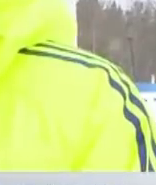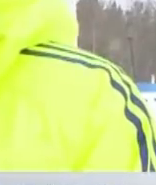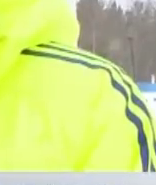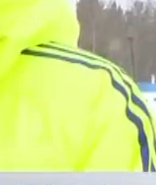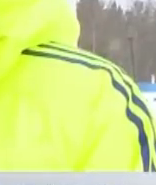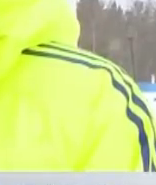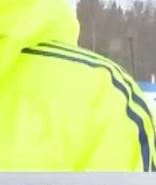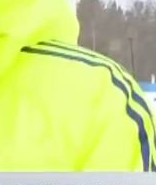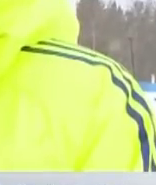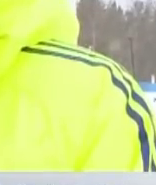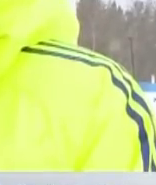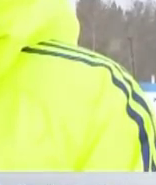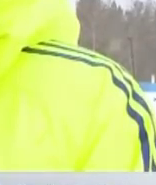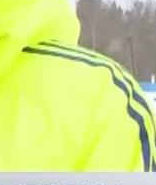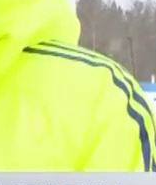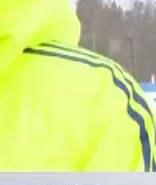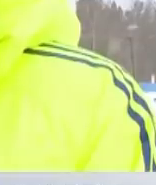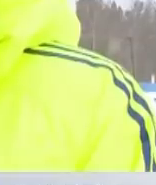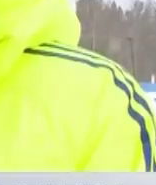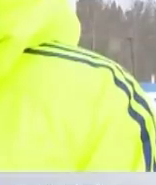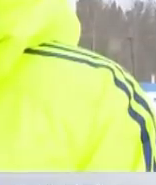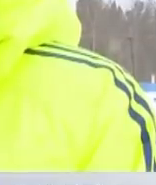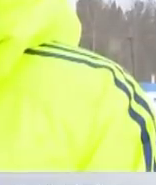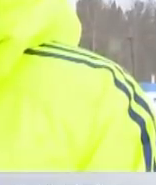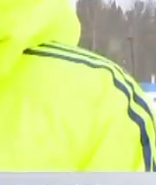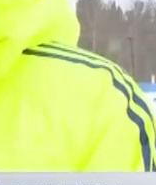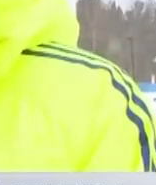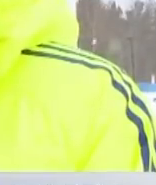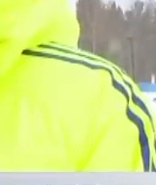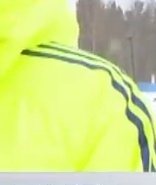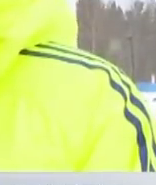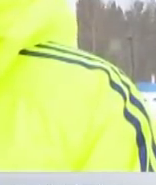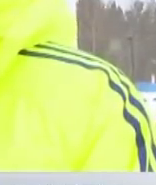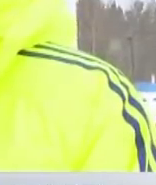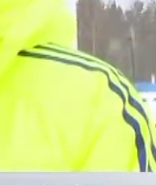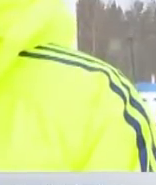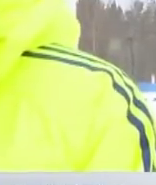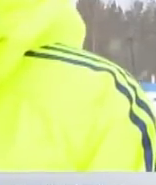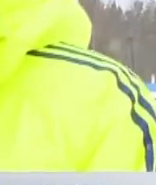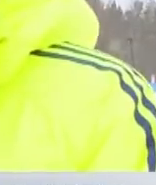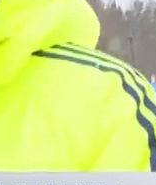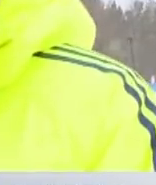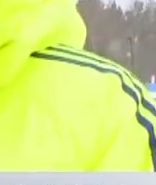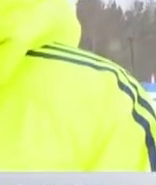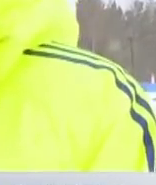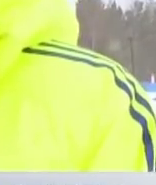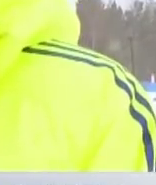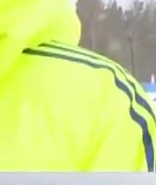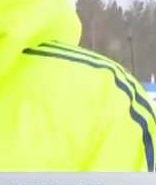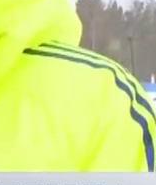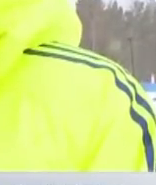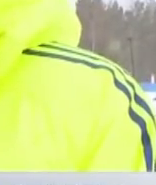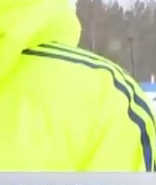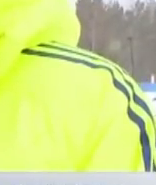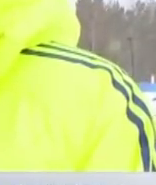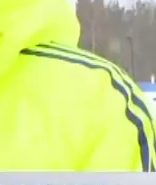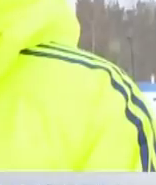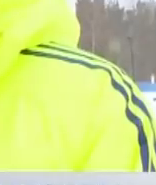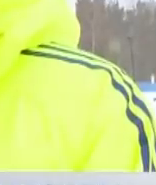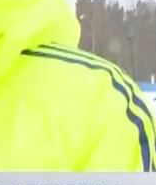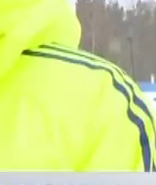2021 жылы өтетін әлем чемпионатын, жастар арасында әлем чемпионатын өткізуіне байланысты арнайы